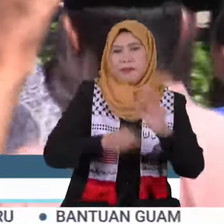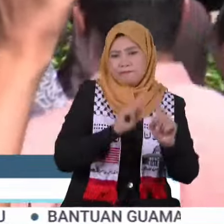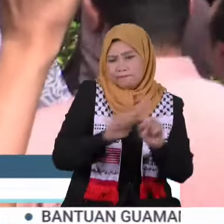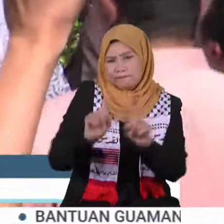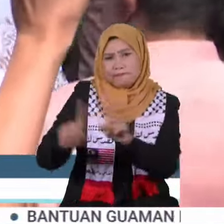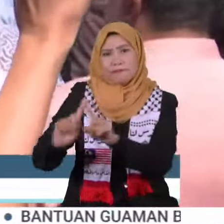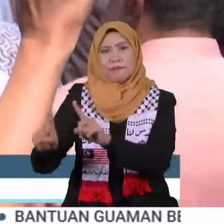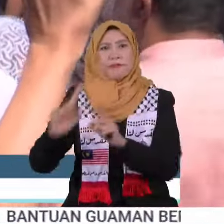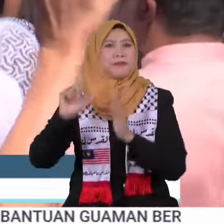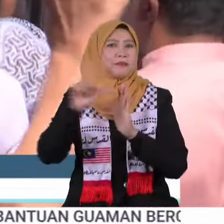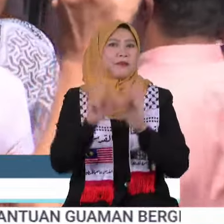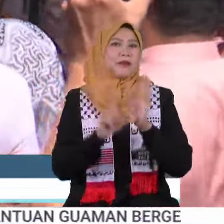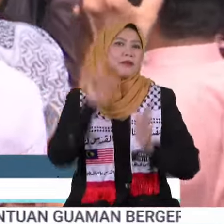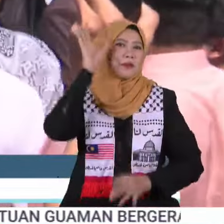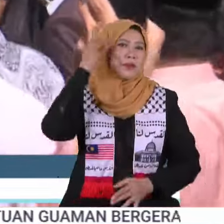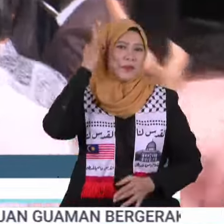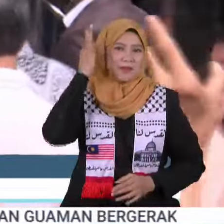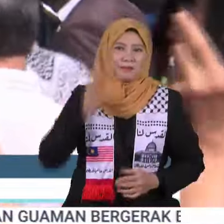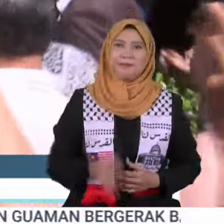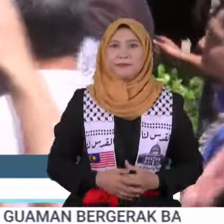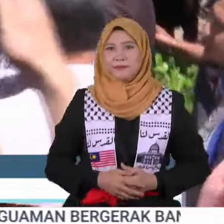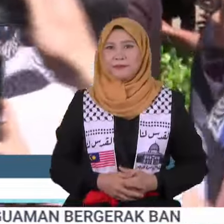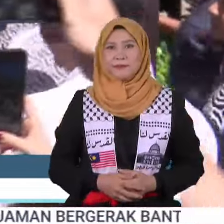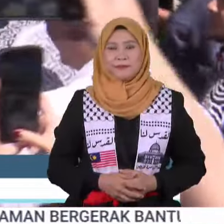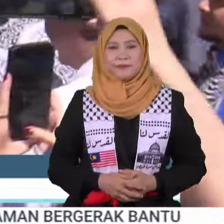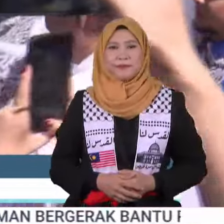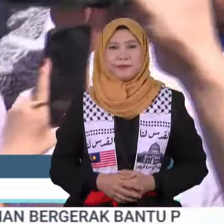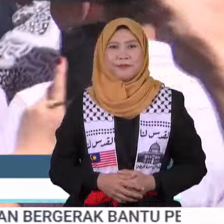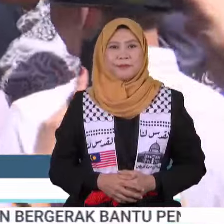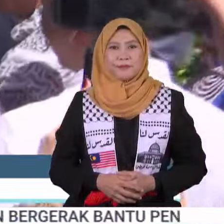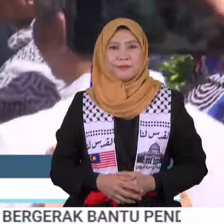aspek perlembagaan persekutuan.